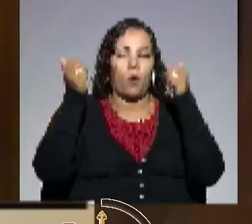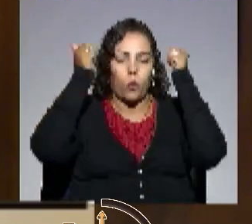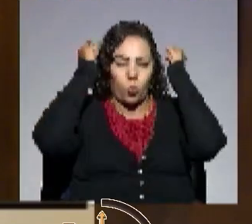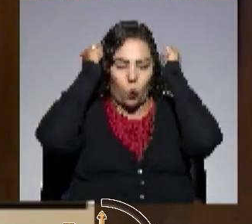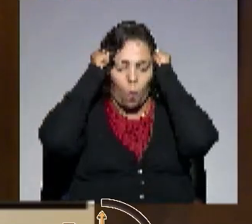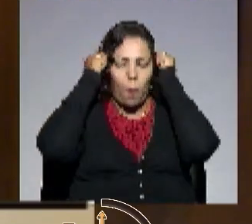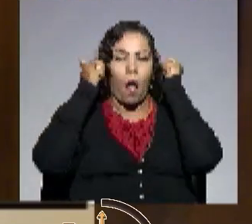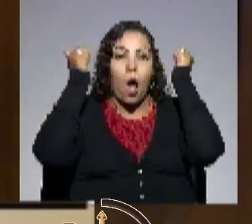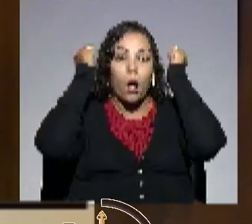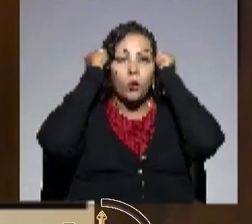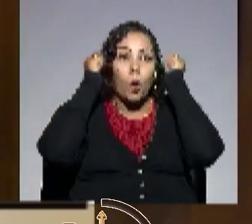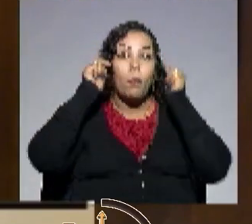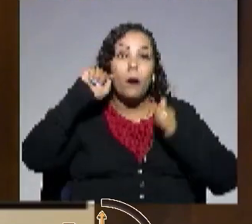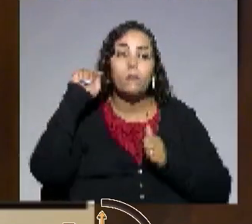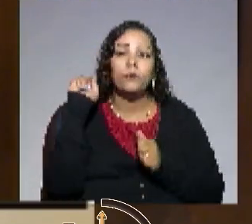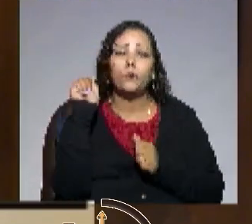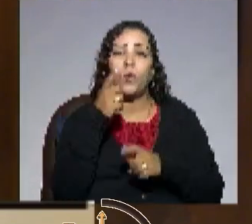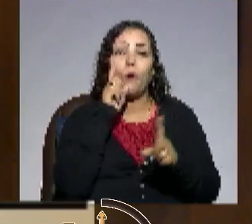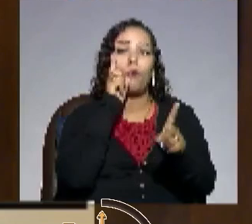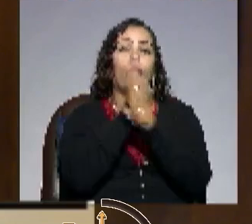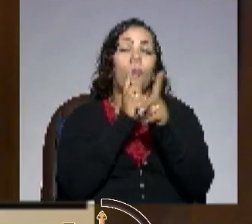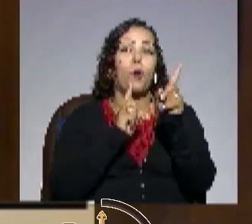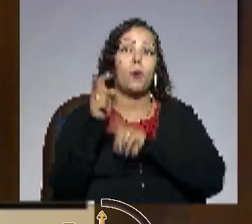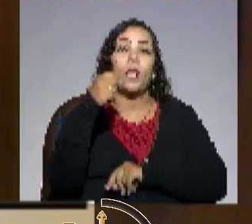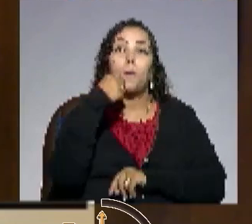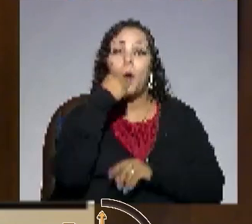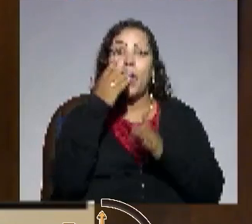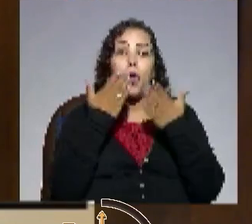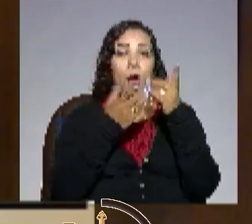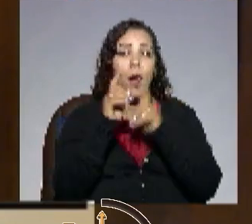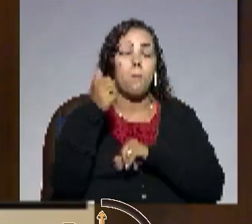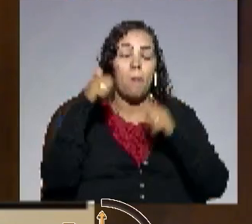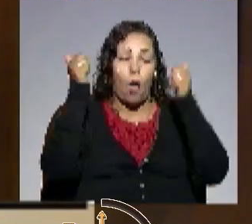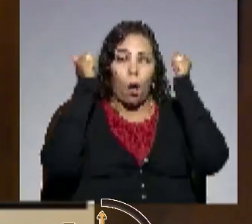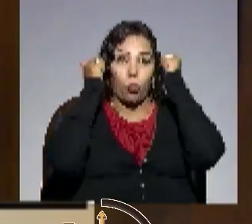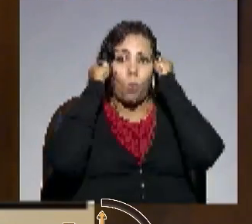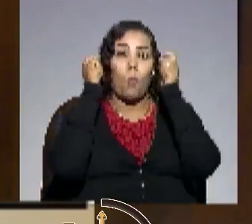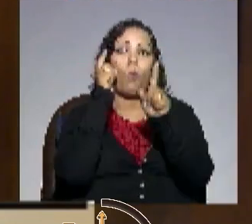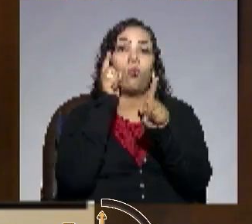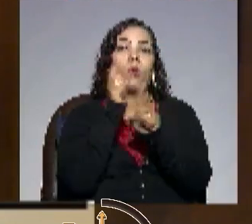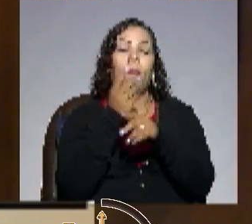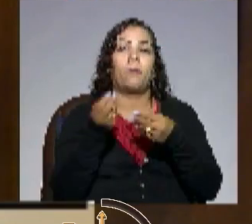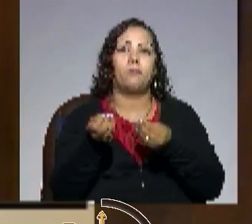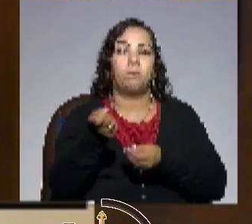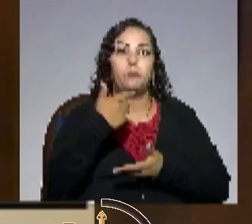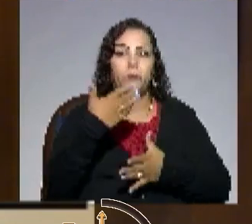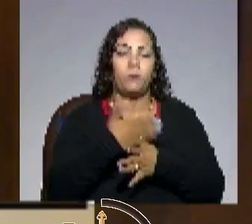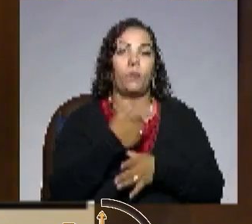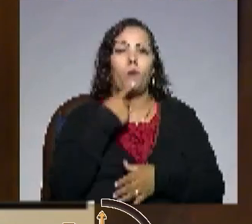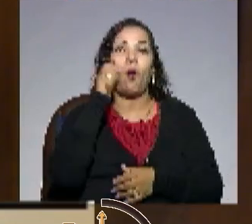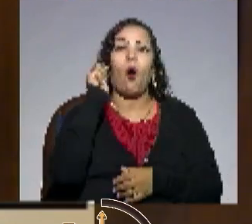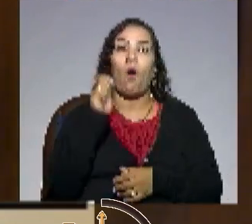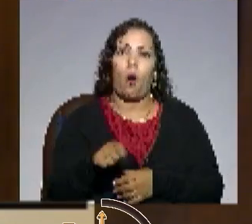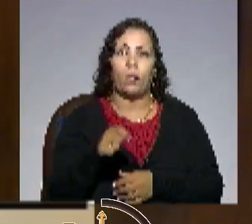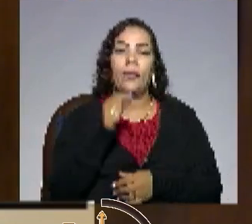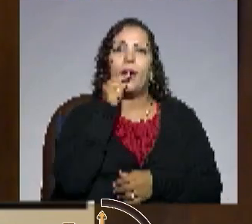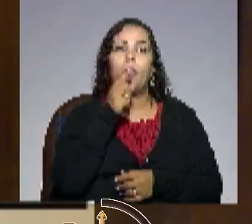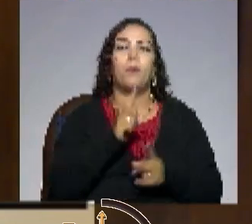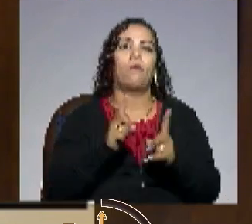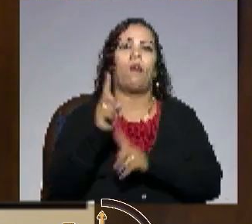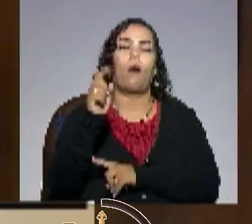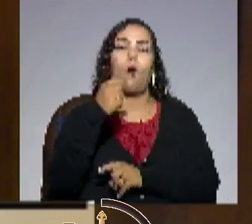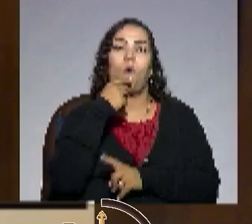يتوبوا بسرعه قدام ربنا ويقولوا له يا رب بنتوب قدامك فربنا يرسل لهم قاضي يقضي بكلمه الله